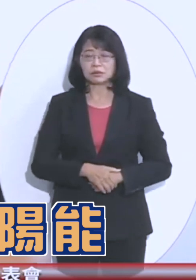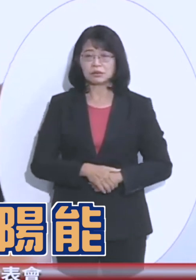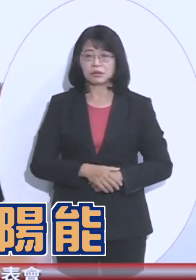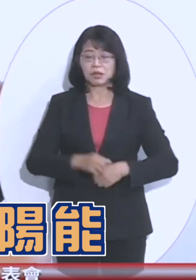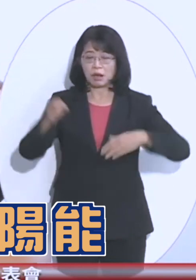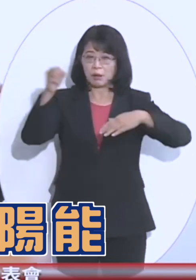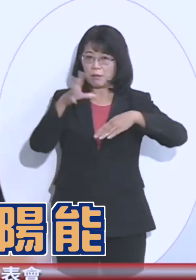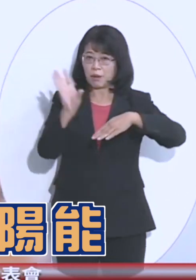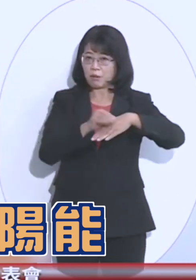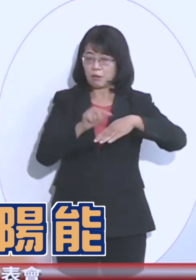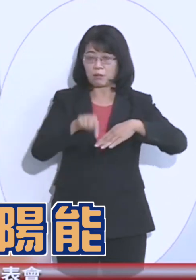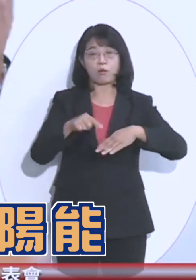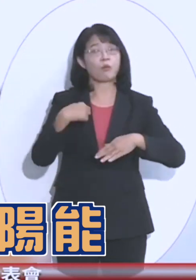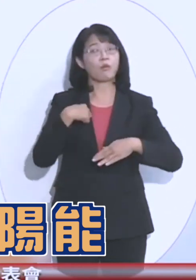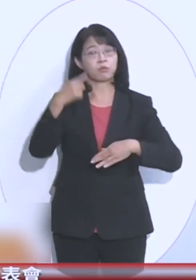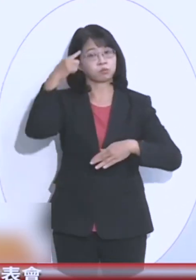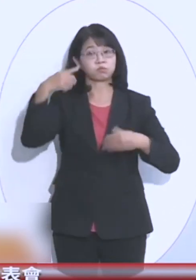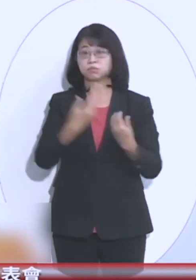能哦。